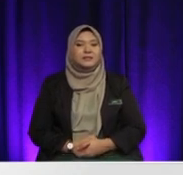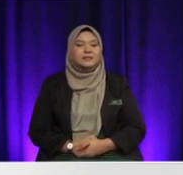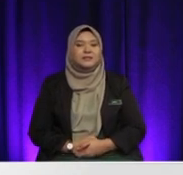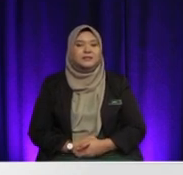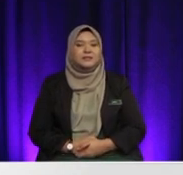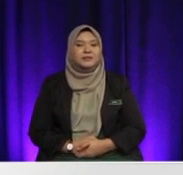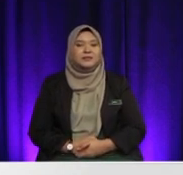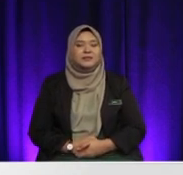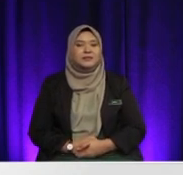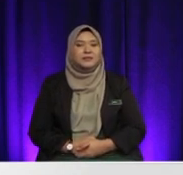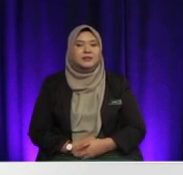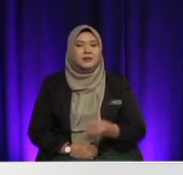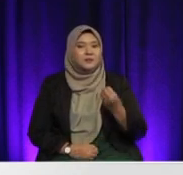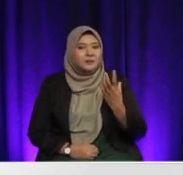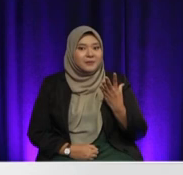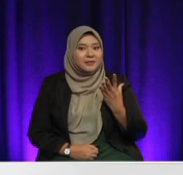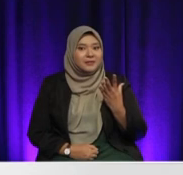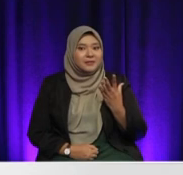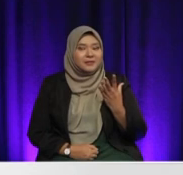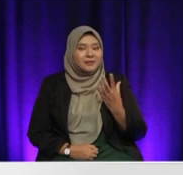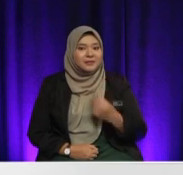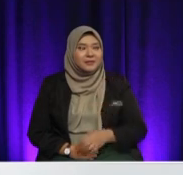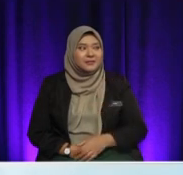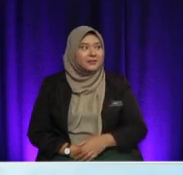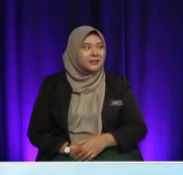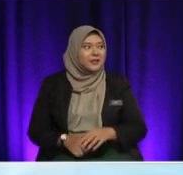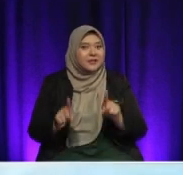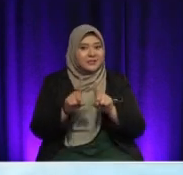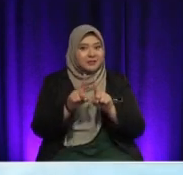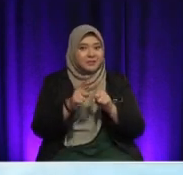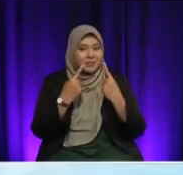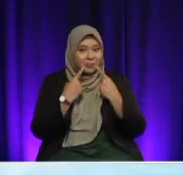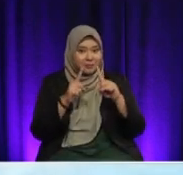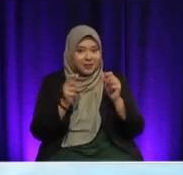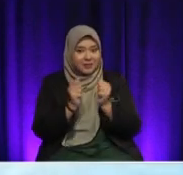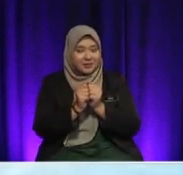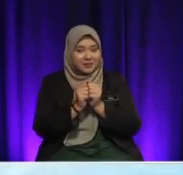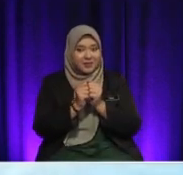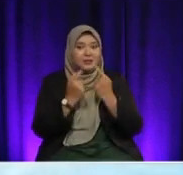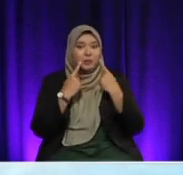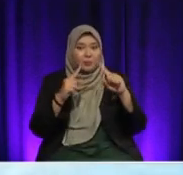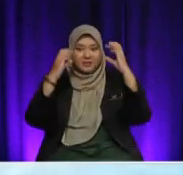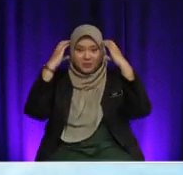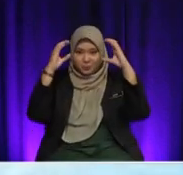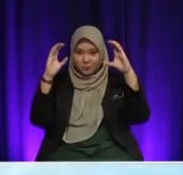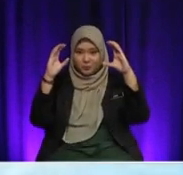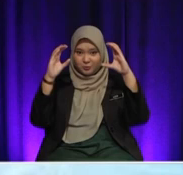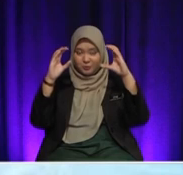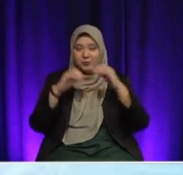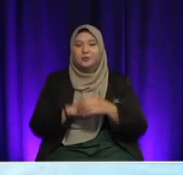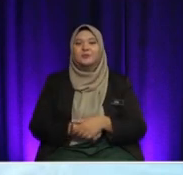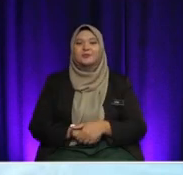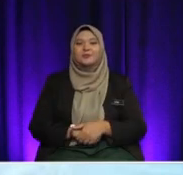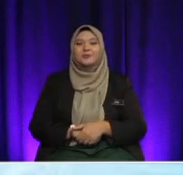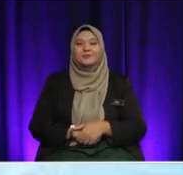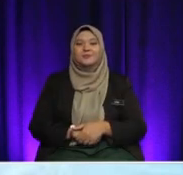RM26.20. Kita lihat cikgu, semak jawapannya. Okey, betul. Baik. Okey. Ini sekali lagi,